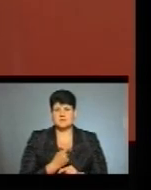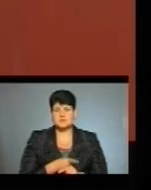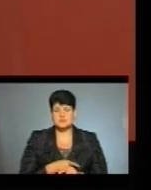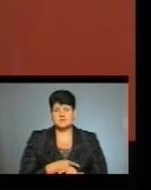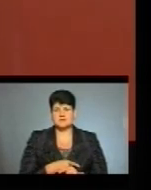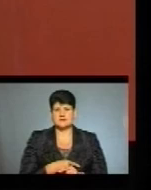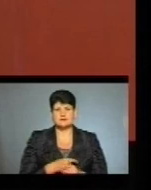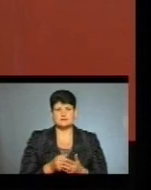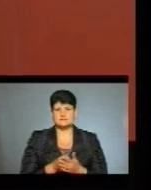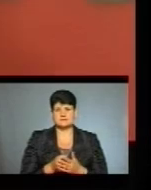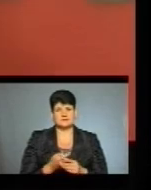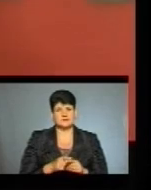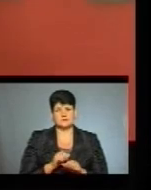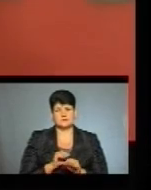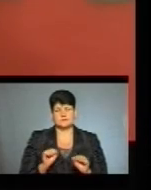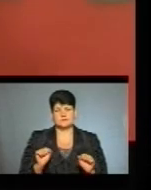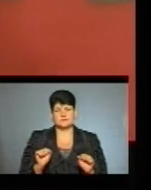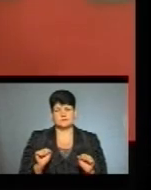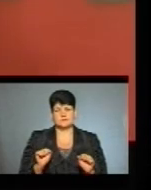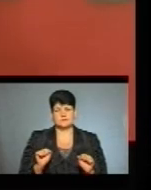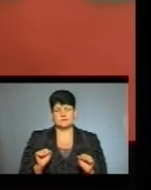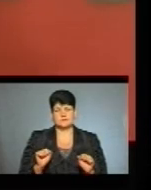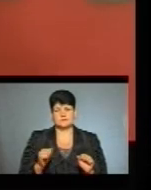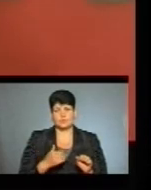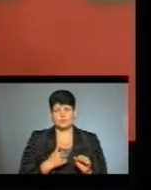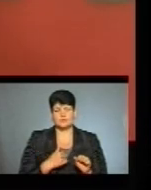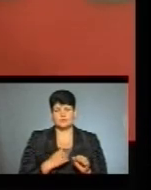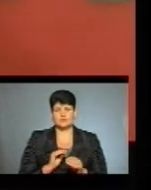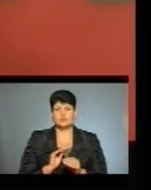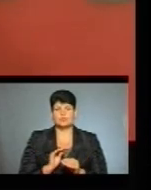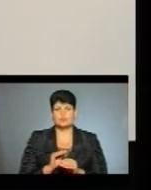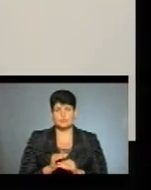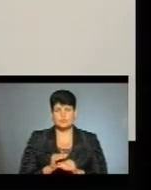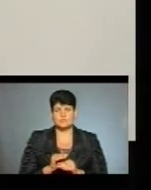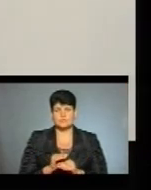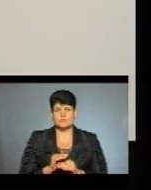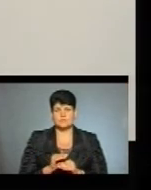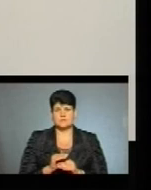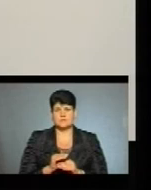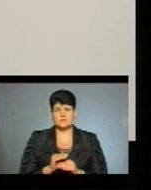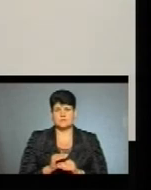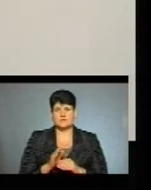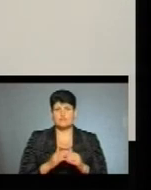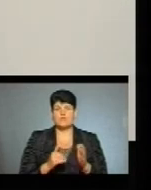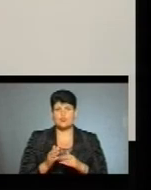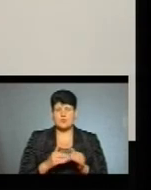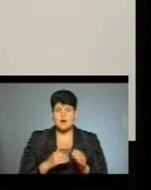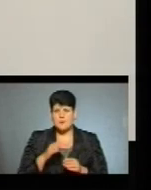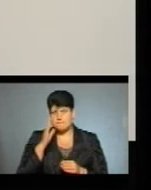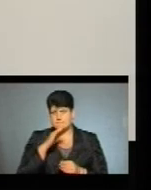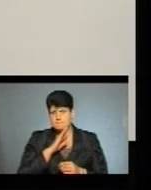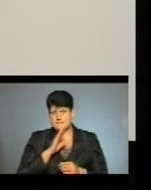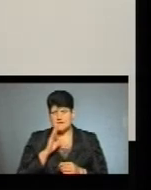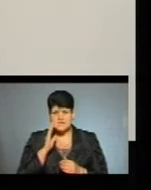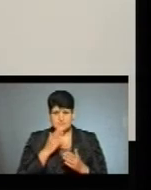звичайно, досягнути не так просто. На вашу думку. Я хочу доповнити. Значить, в руках батьків, в